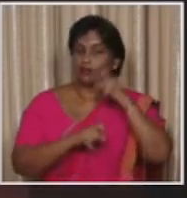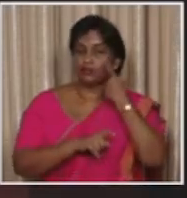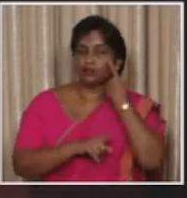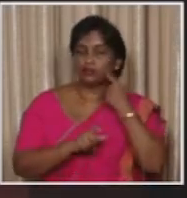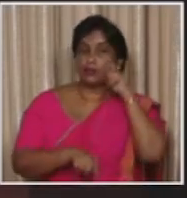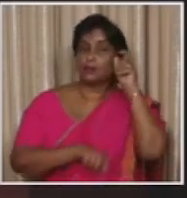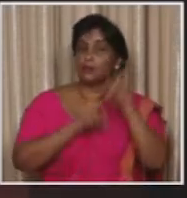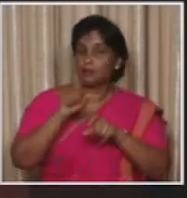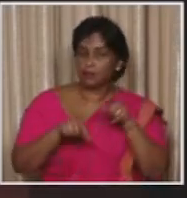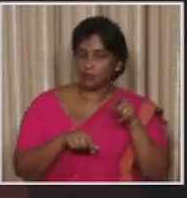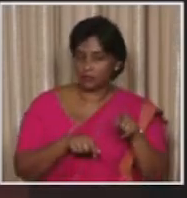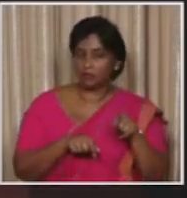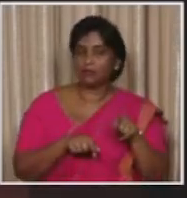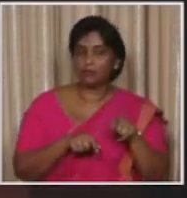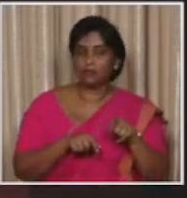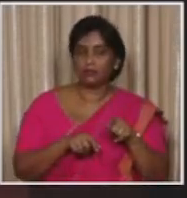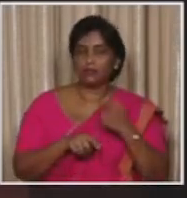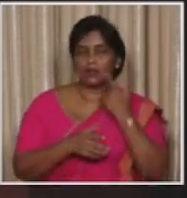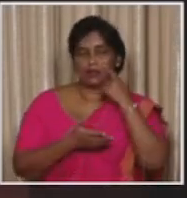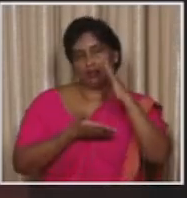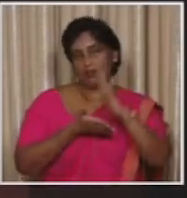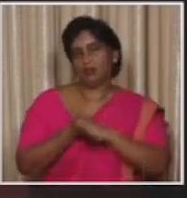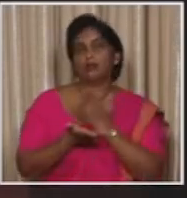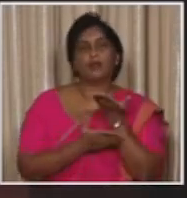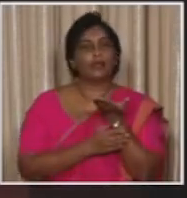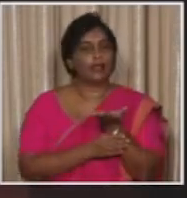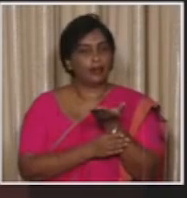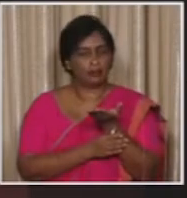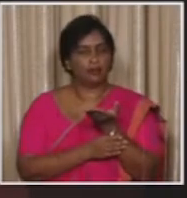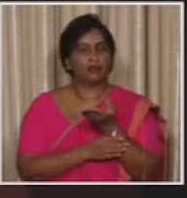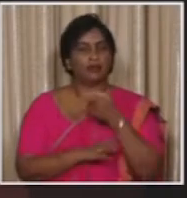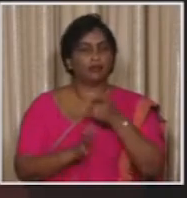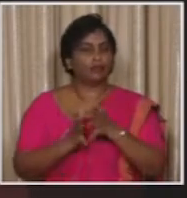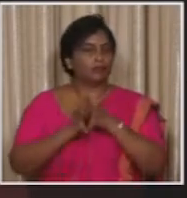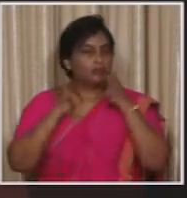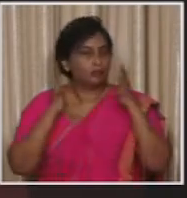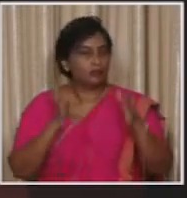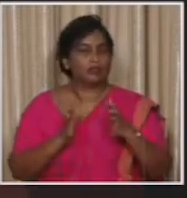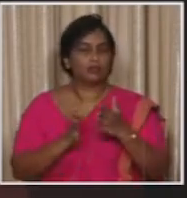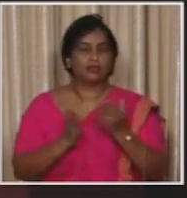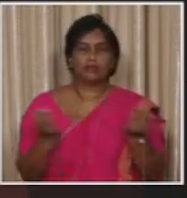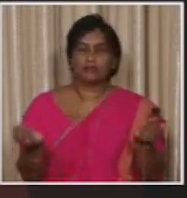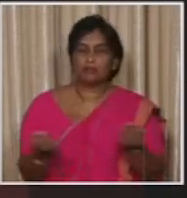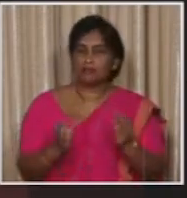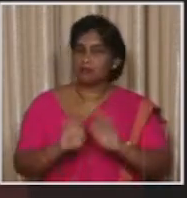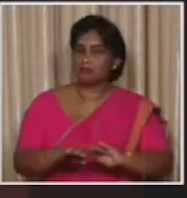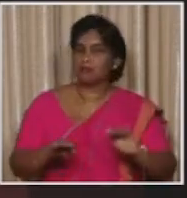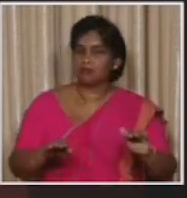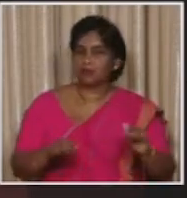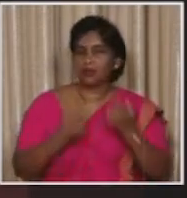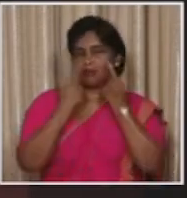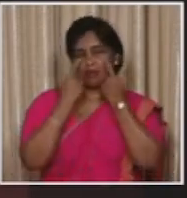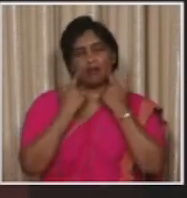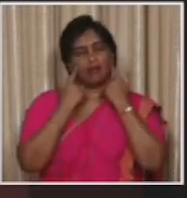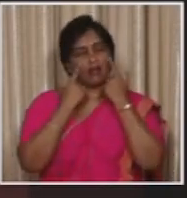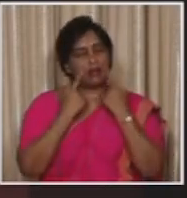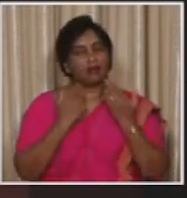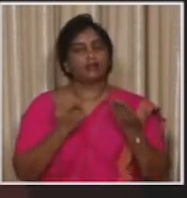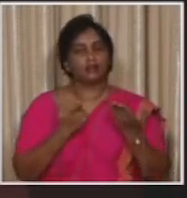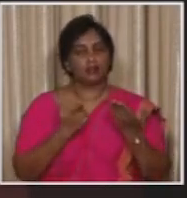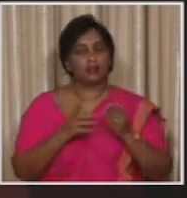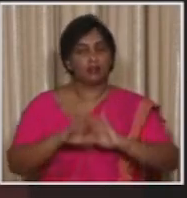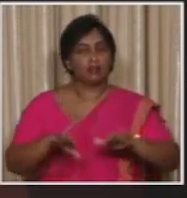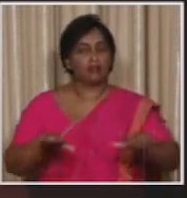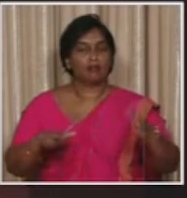ජනතාව සහනයක් ඉල්ලද්දි මෙච්චර කිරිකෙටි දරුවන් හනනකොට, දරු